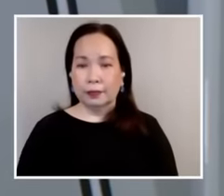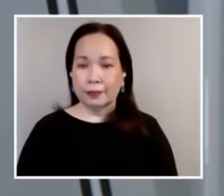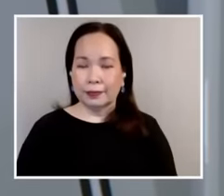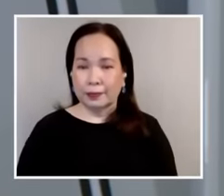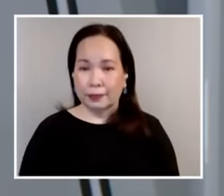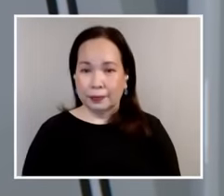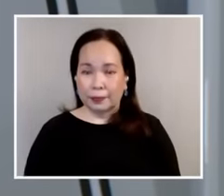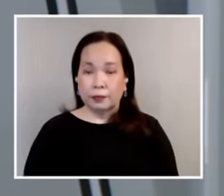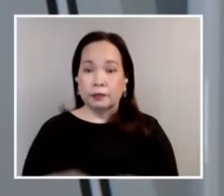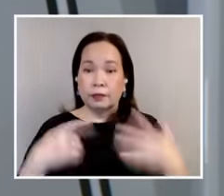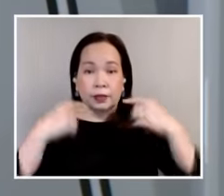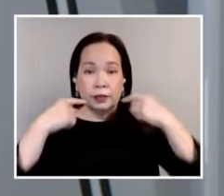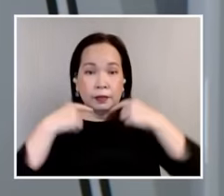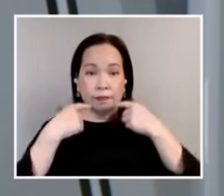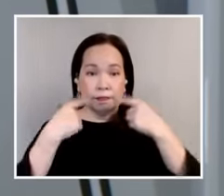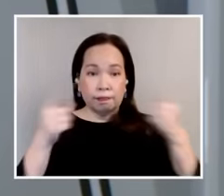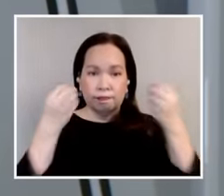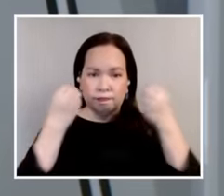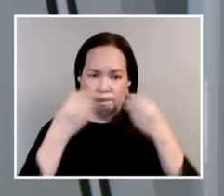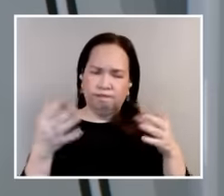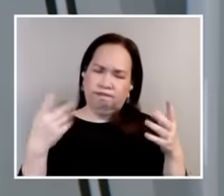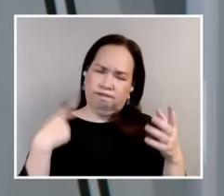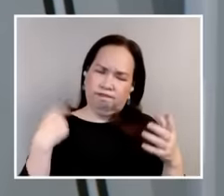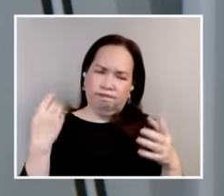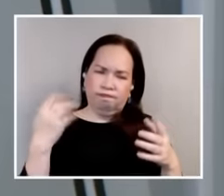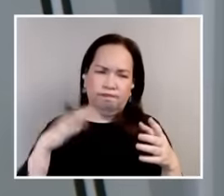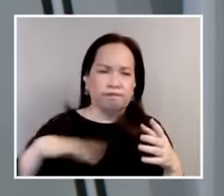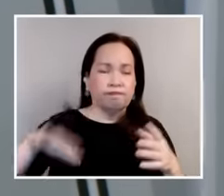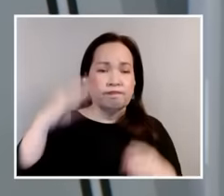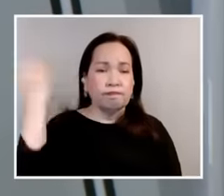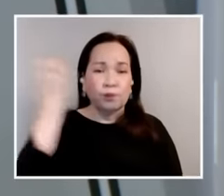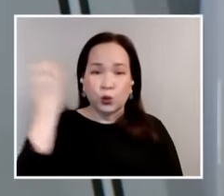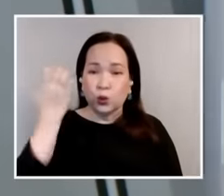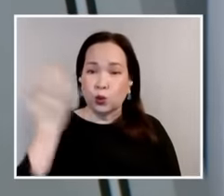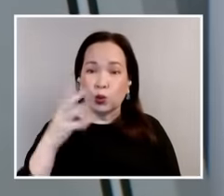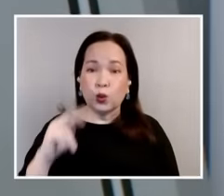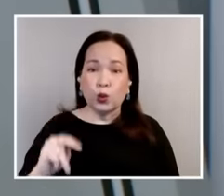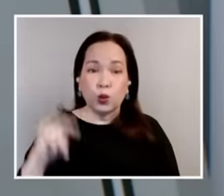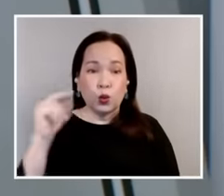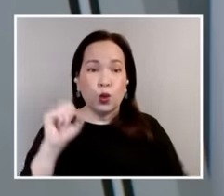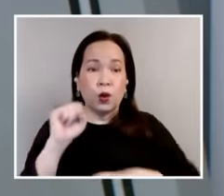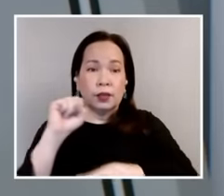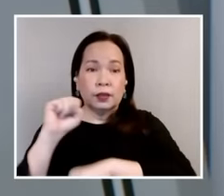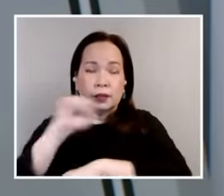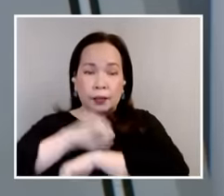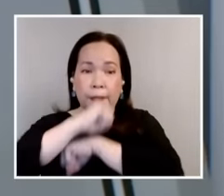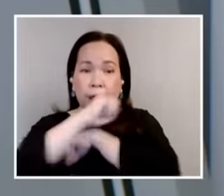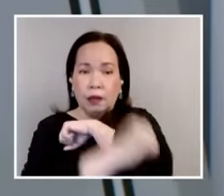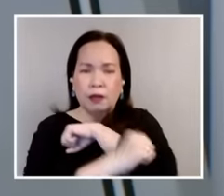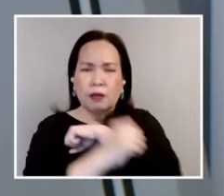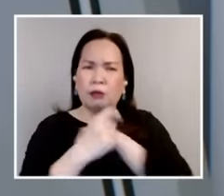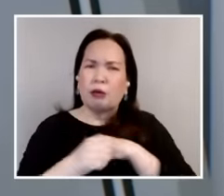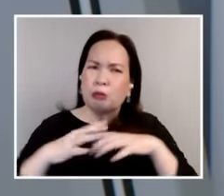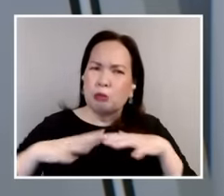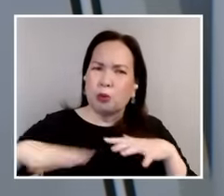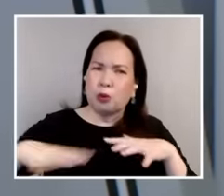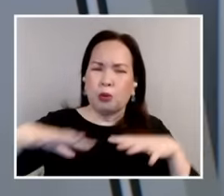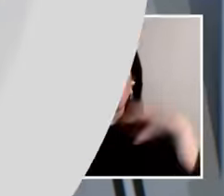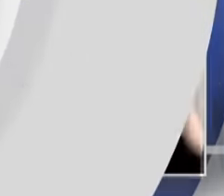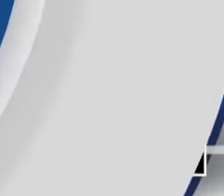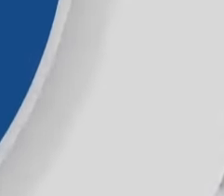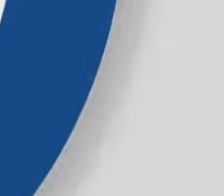Dineklara na po ang state of calamity sa buong Northern Samar dahil sa lawak ng pinsala ng ulan at baha. At live mula